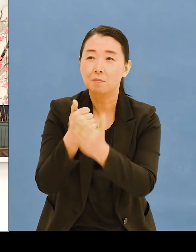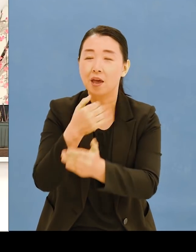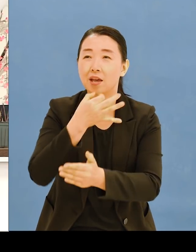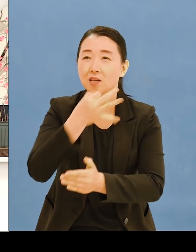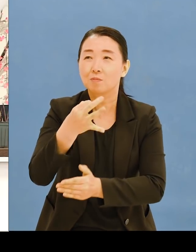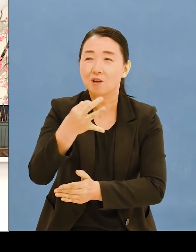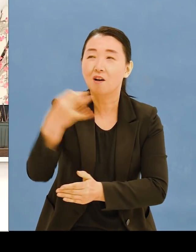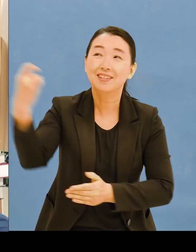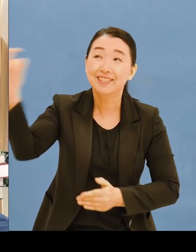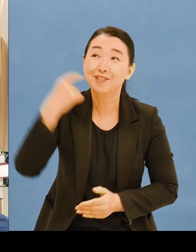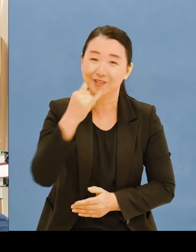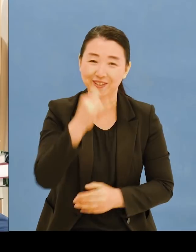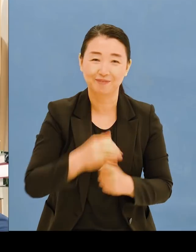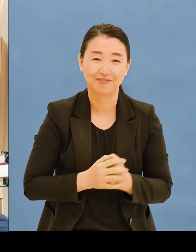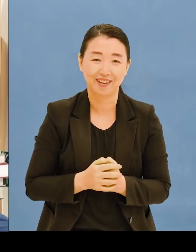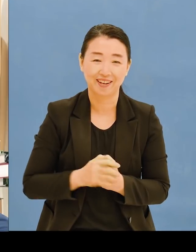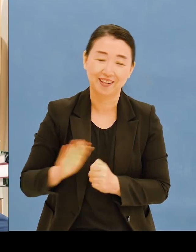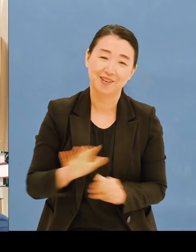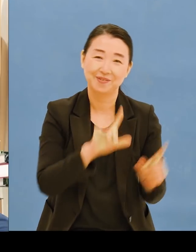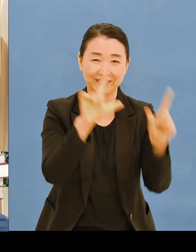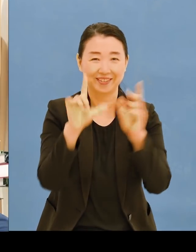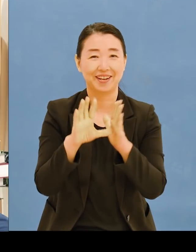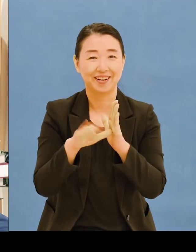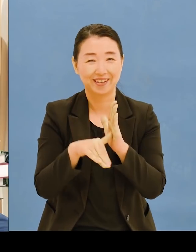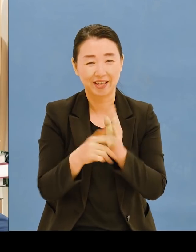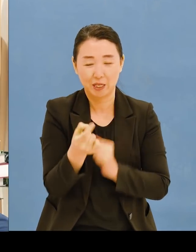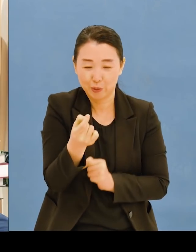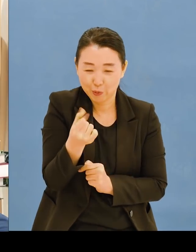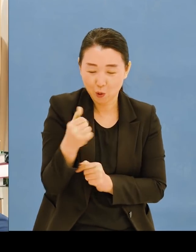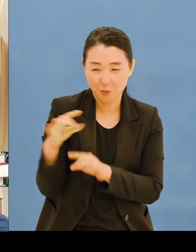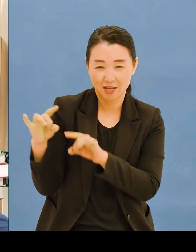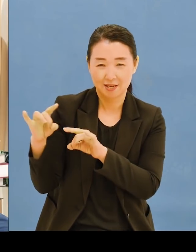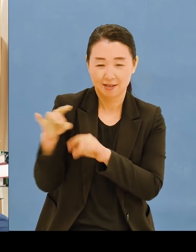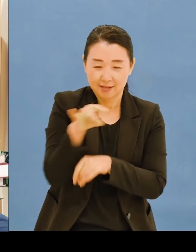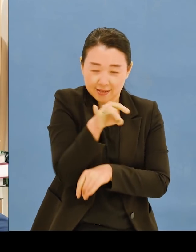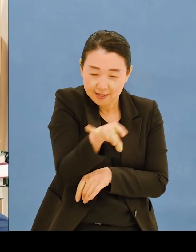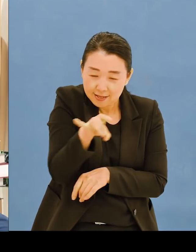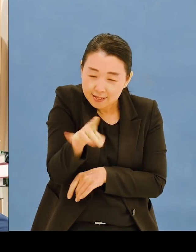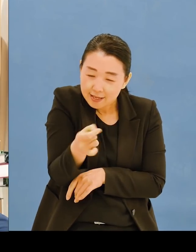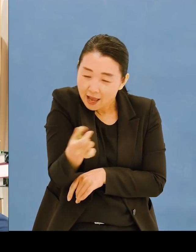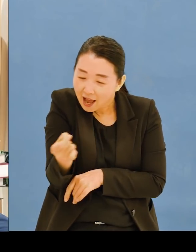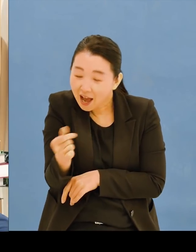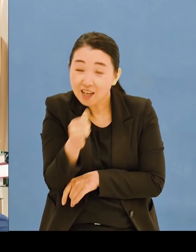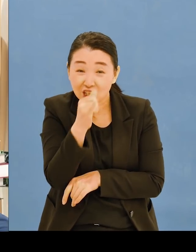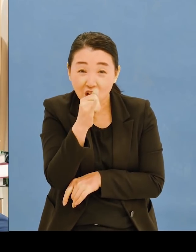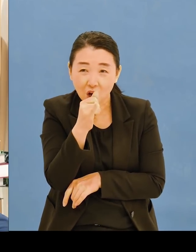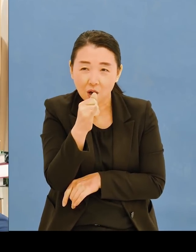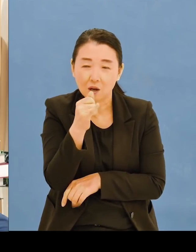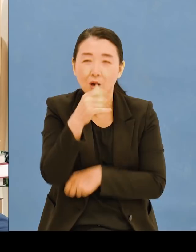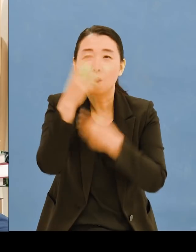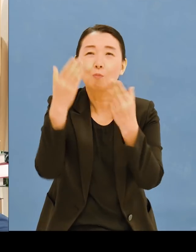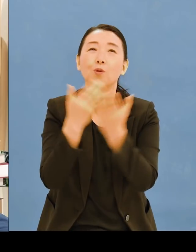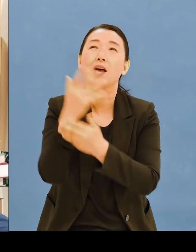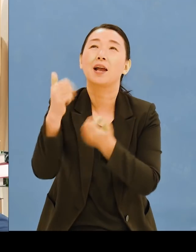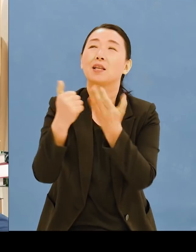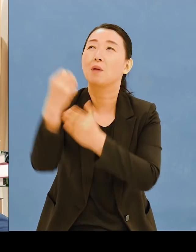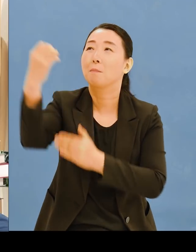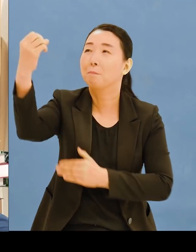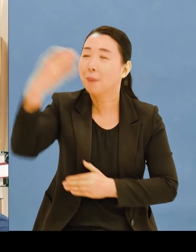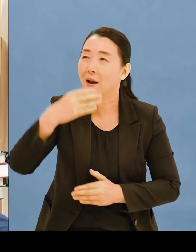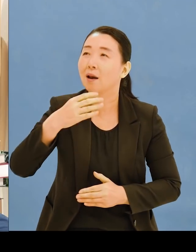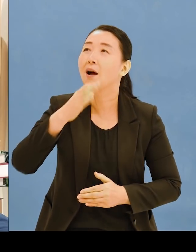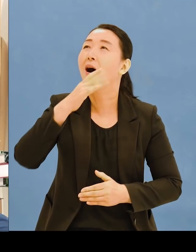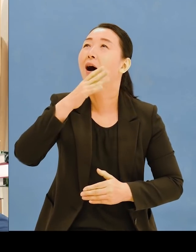있다고 생각을 해요. 네. 그래서 우리가 살아가는 그런 삶의 그 작은 그런 요소들이 네. 다 하나님의 음성이 될 수